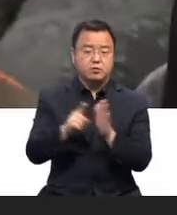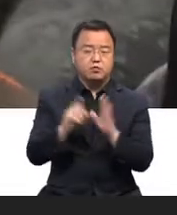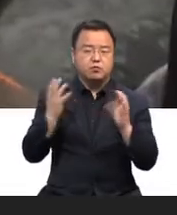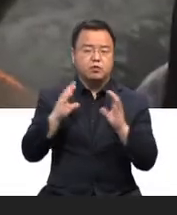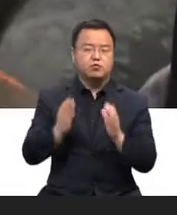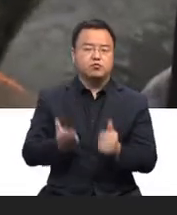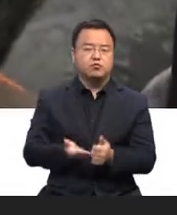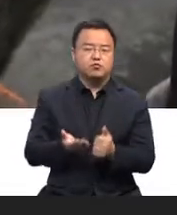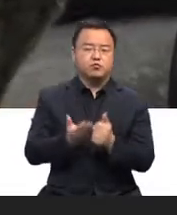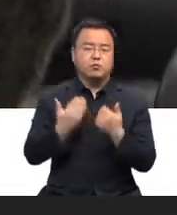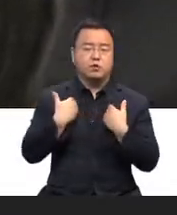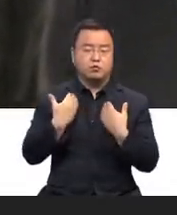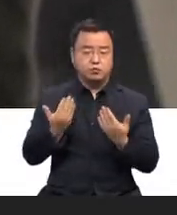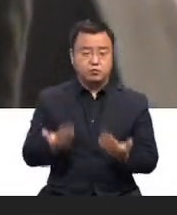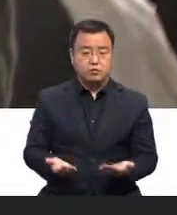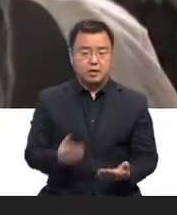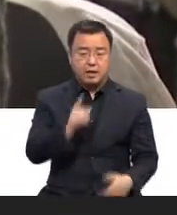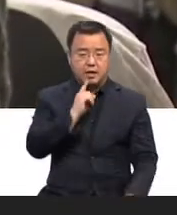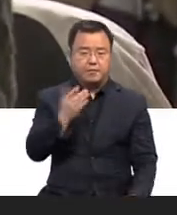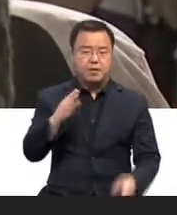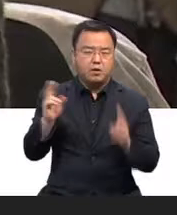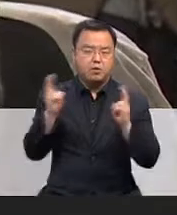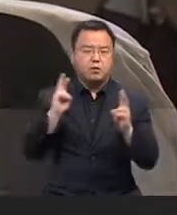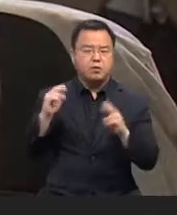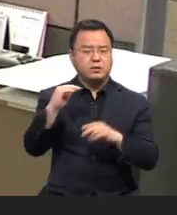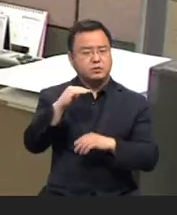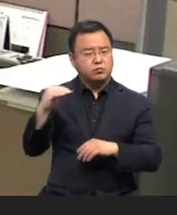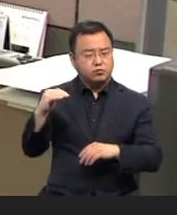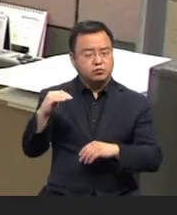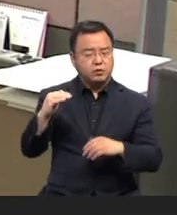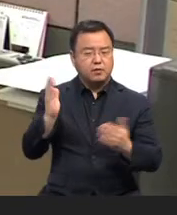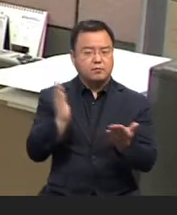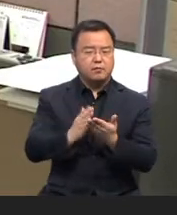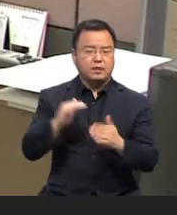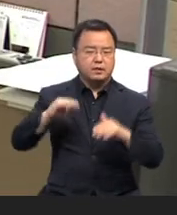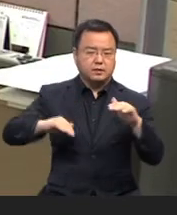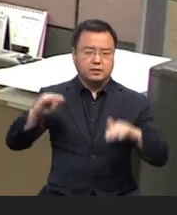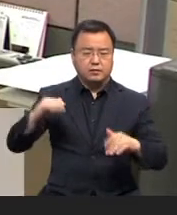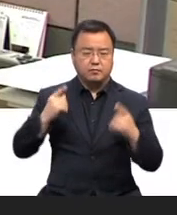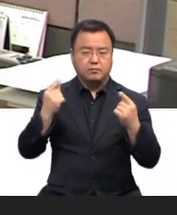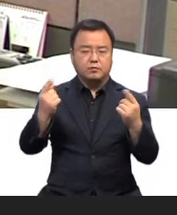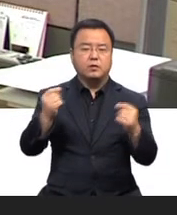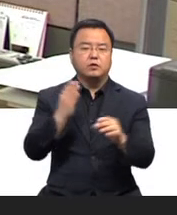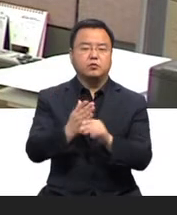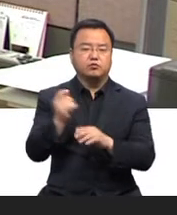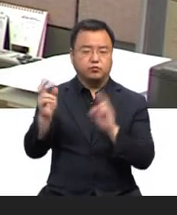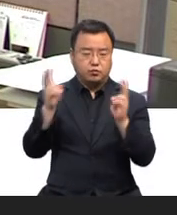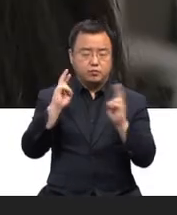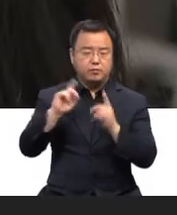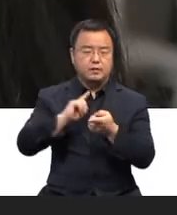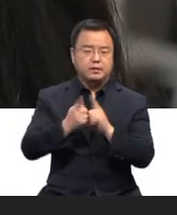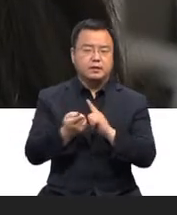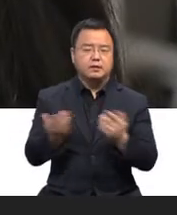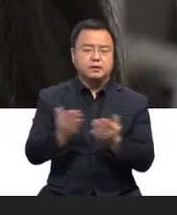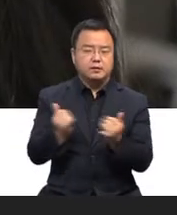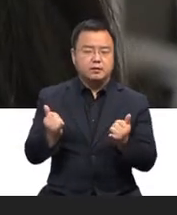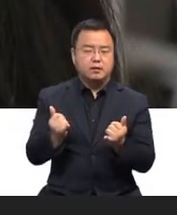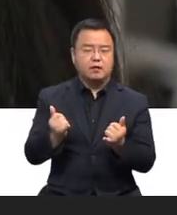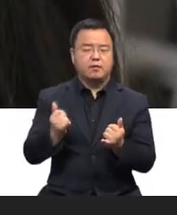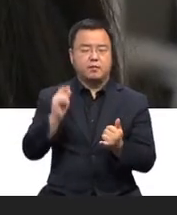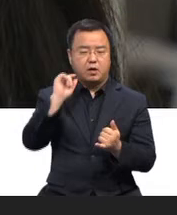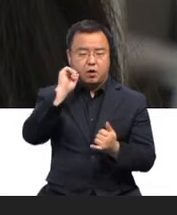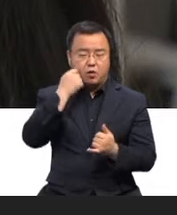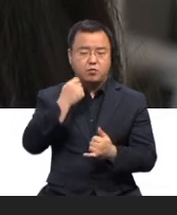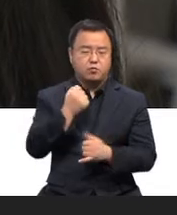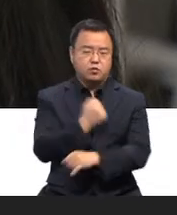기업 규모에 따른 격차는 여전합니다 중소기업들은 대체 인력을 구하기 어렵고 인건비 부담이